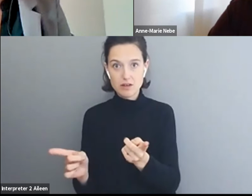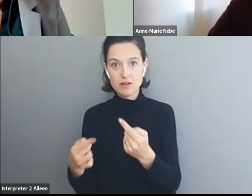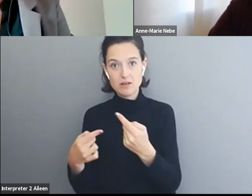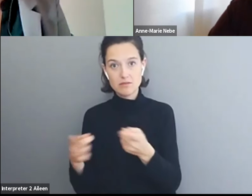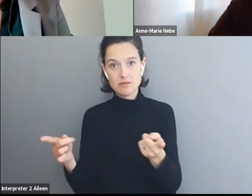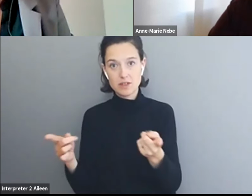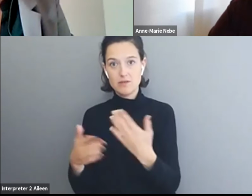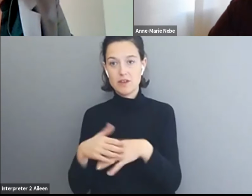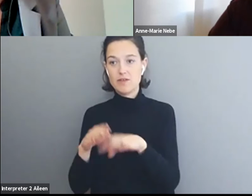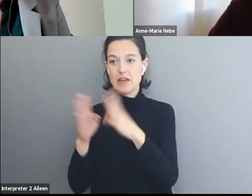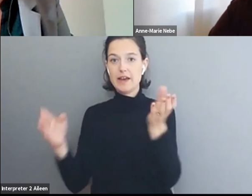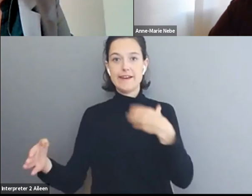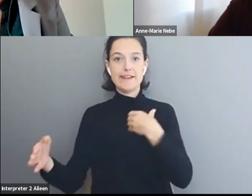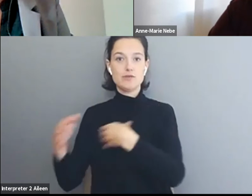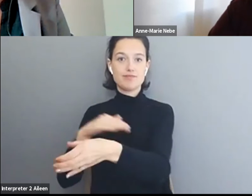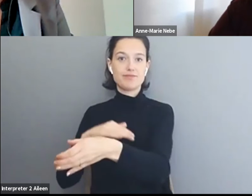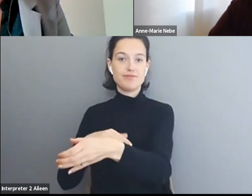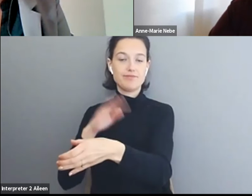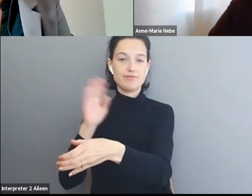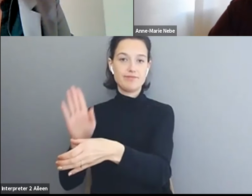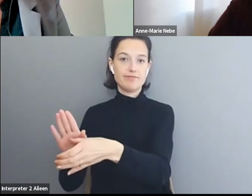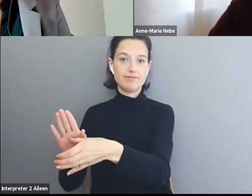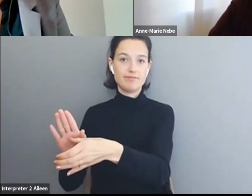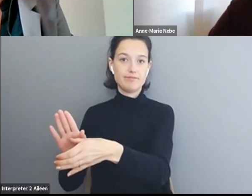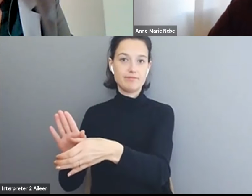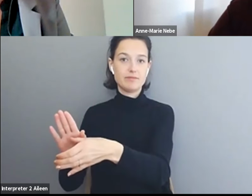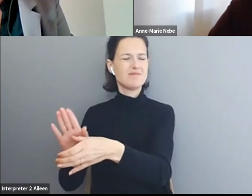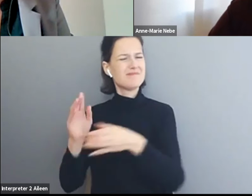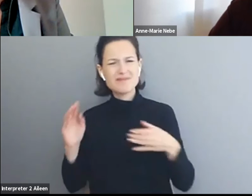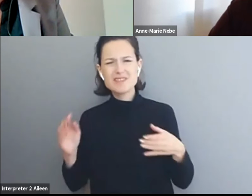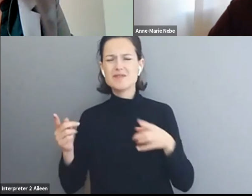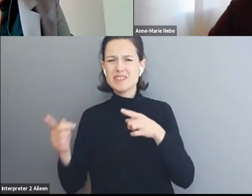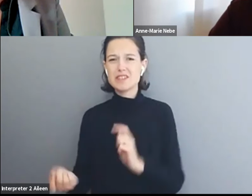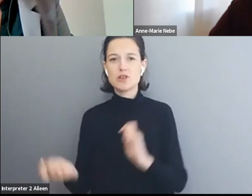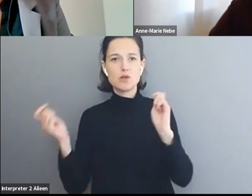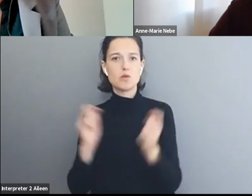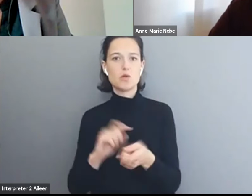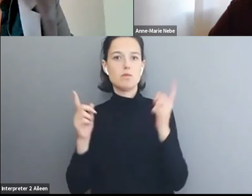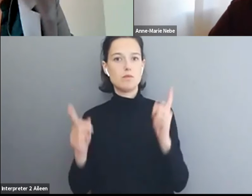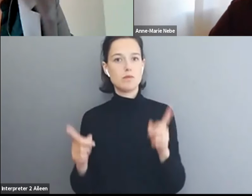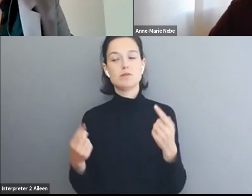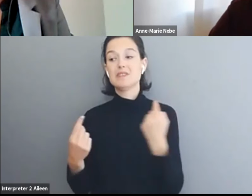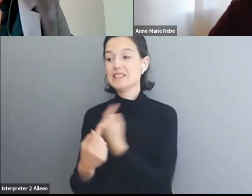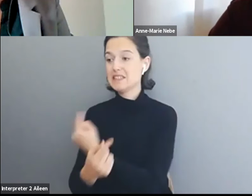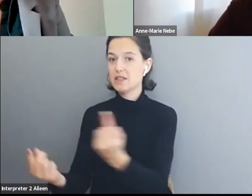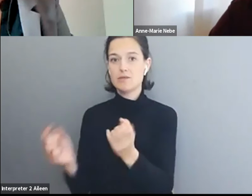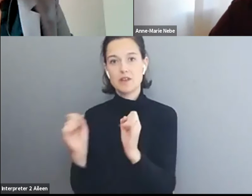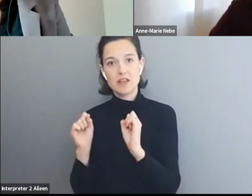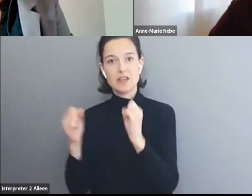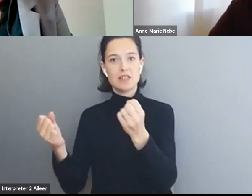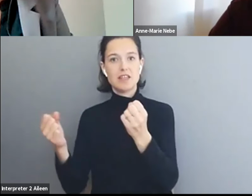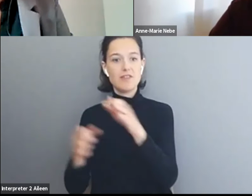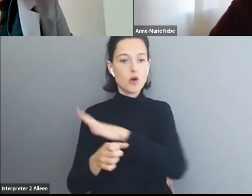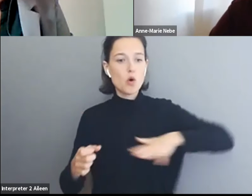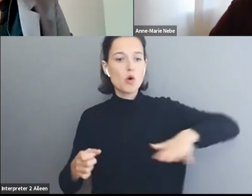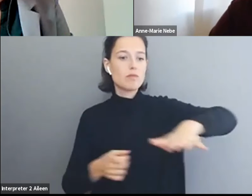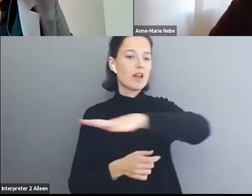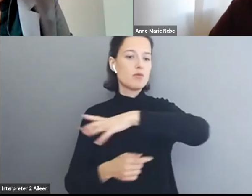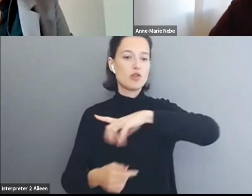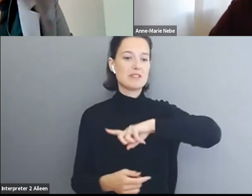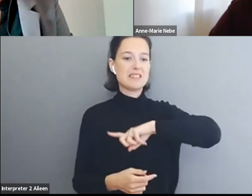aufbewahrt, dass man das ein für alle Mal ändert und ihnen die Möglichkeit gibt, ihre Umgebung selbst zu gestalten und